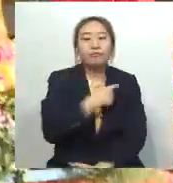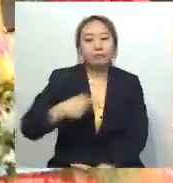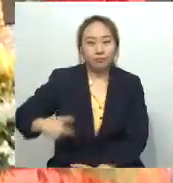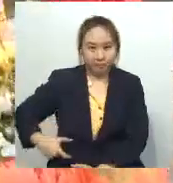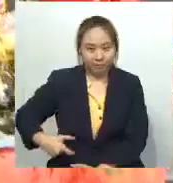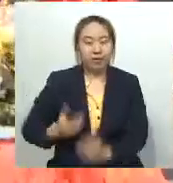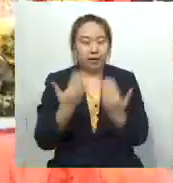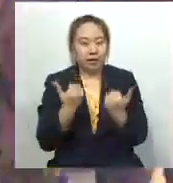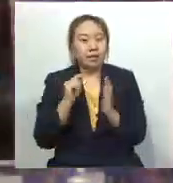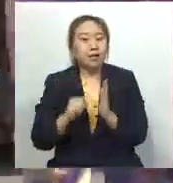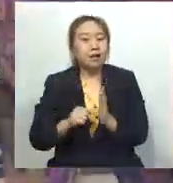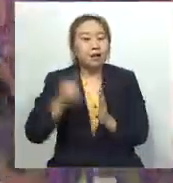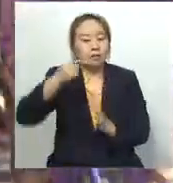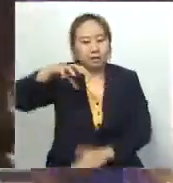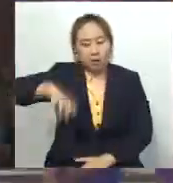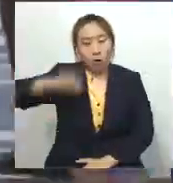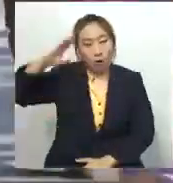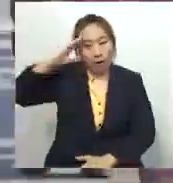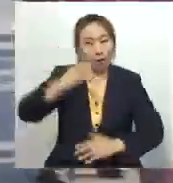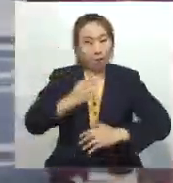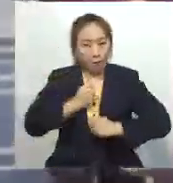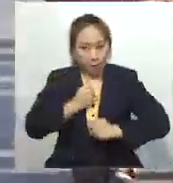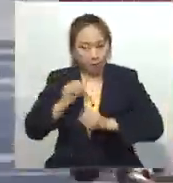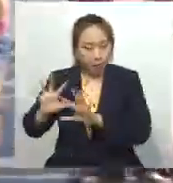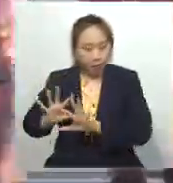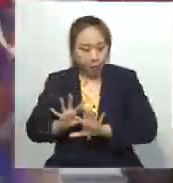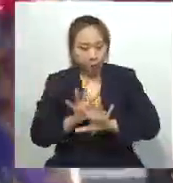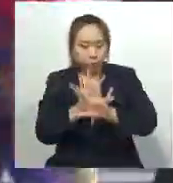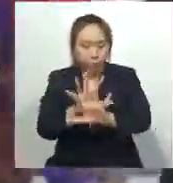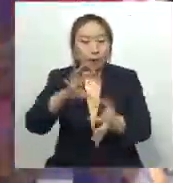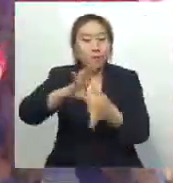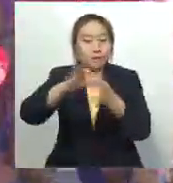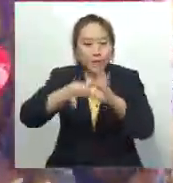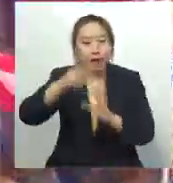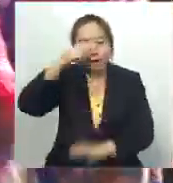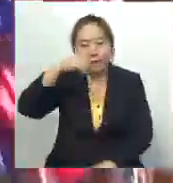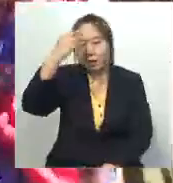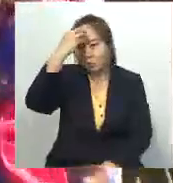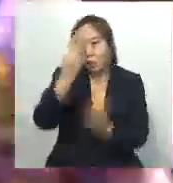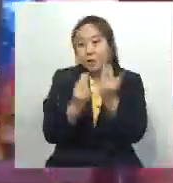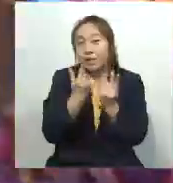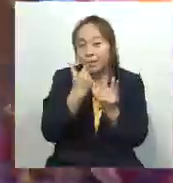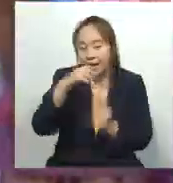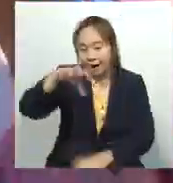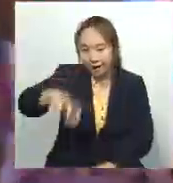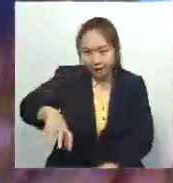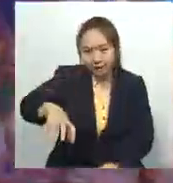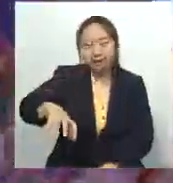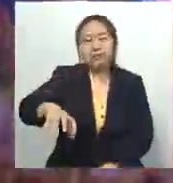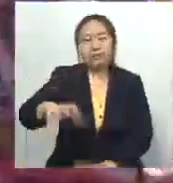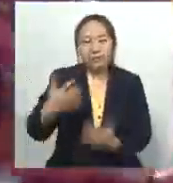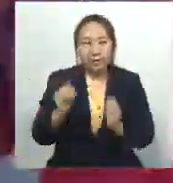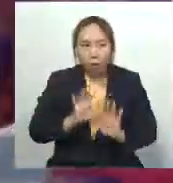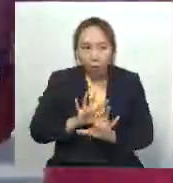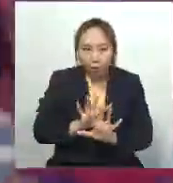เริ่มขบวนนะครับที่สโมสรทหารบกไปยังสนามกีฬาไทยญี่ปุ่นดินแดงอาคารกีฬาเวท2นะครับริ้วขบว